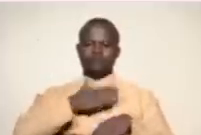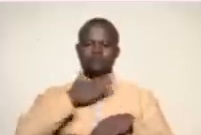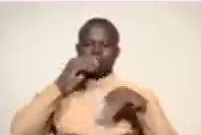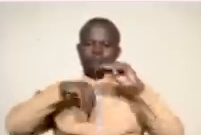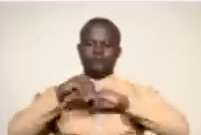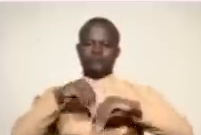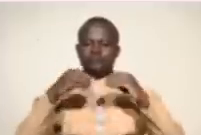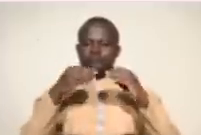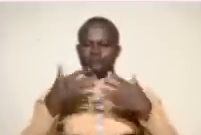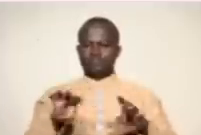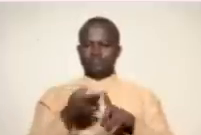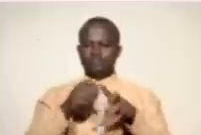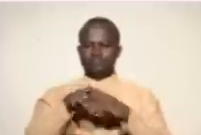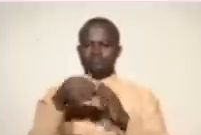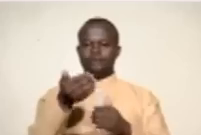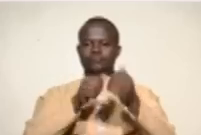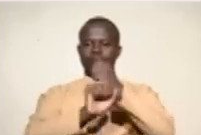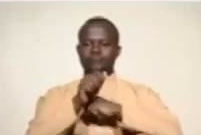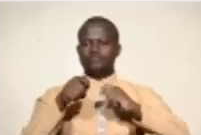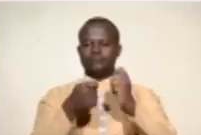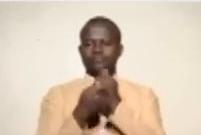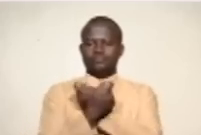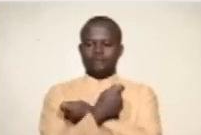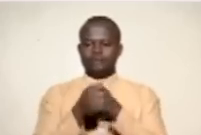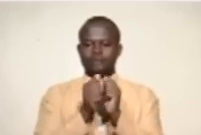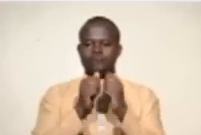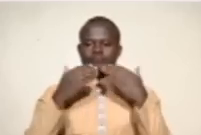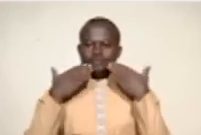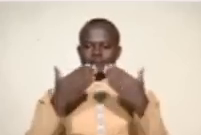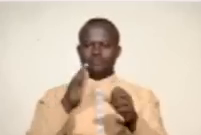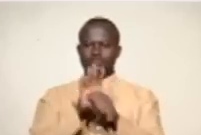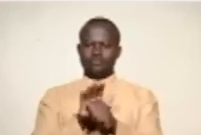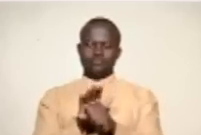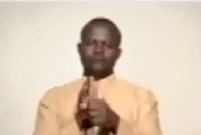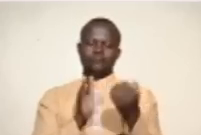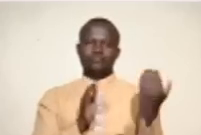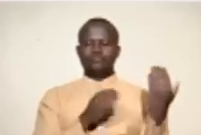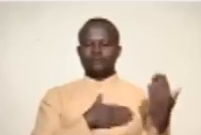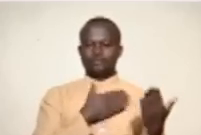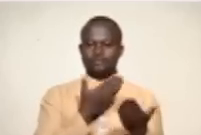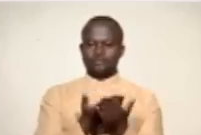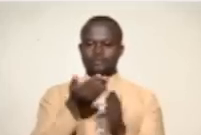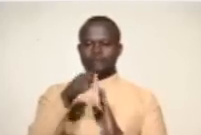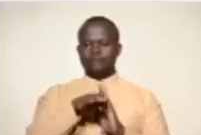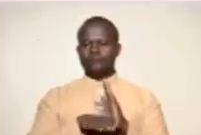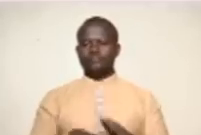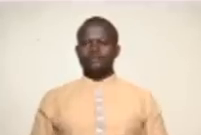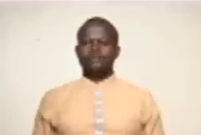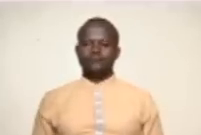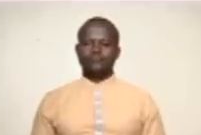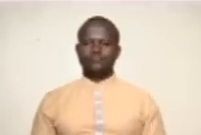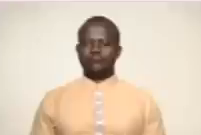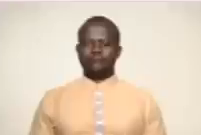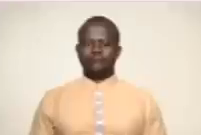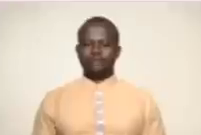umusaruro umaze kuva muri ibi bikorwa by'amavugurura no kumushimira byimazeyo kwitangira iyi gahunda